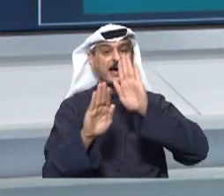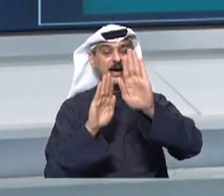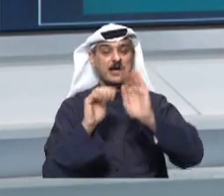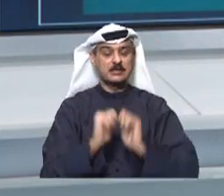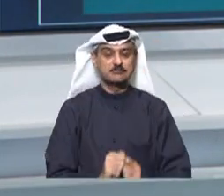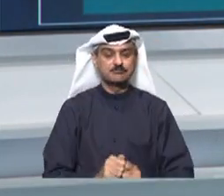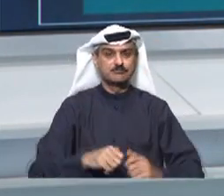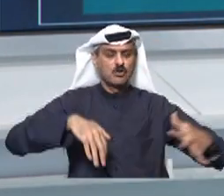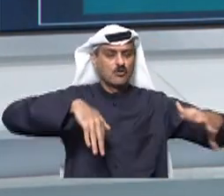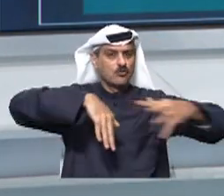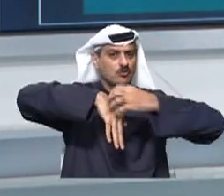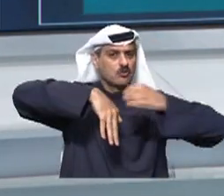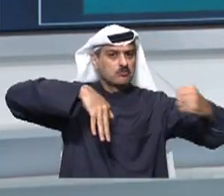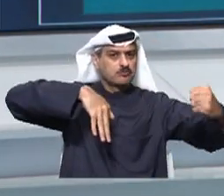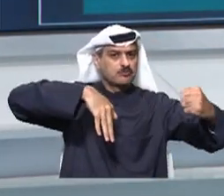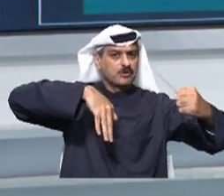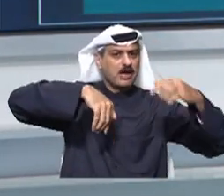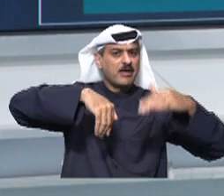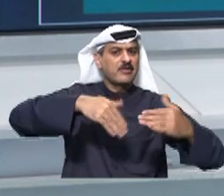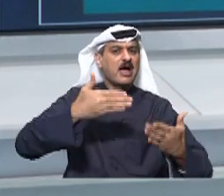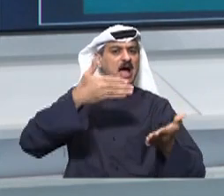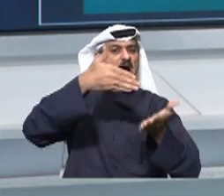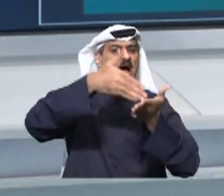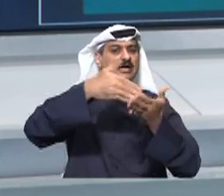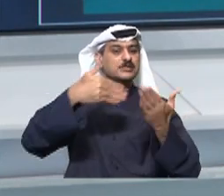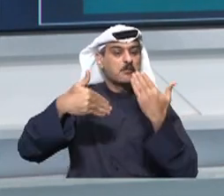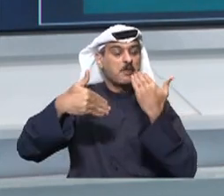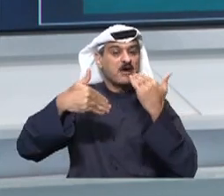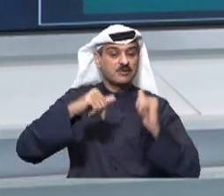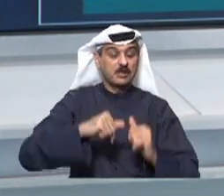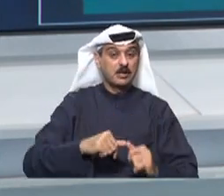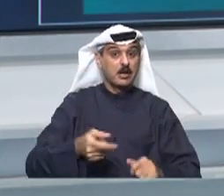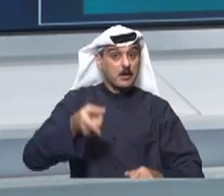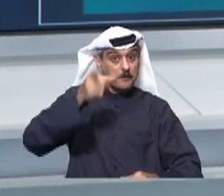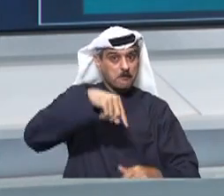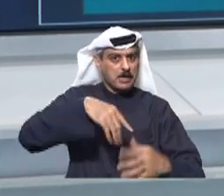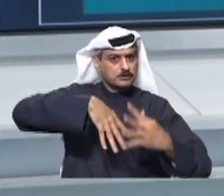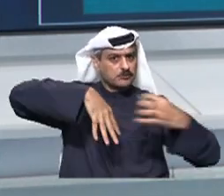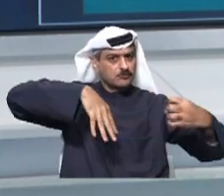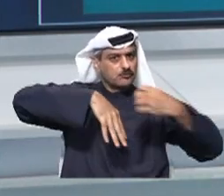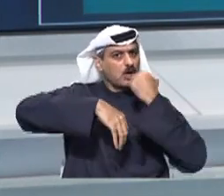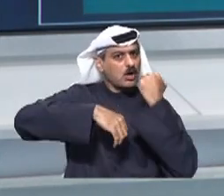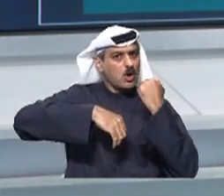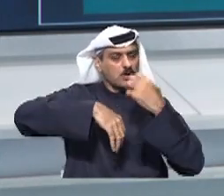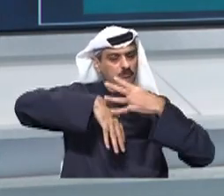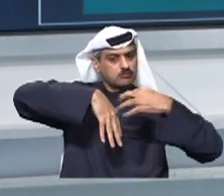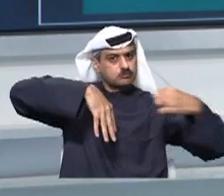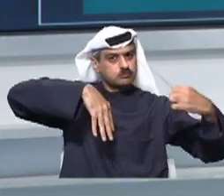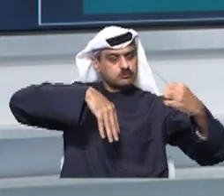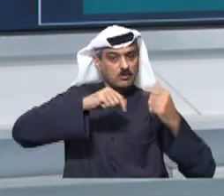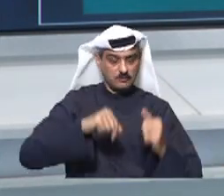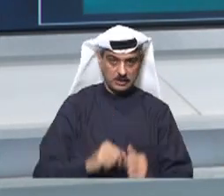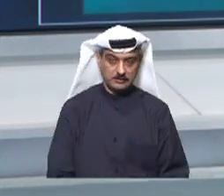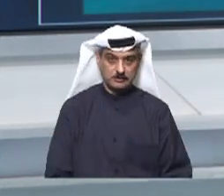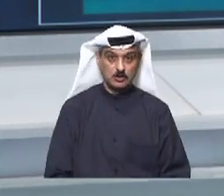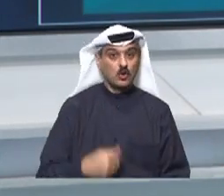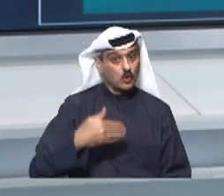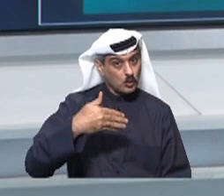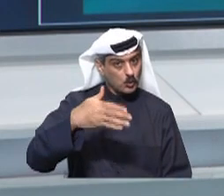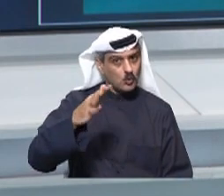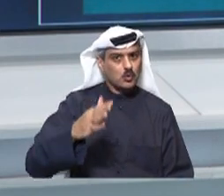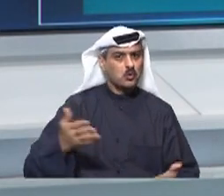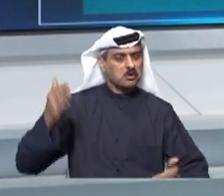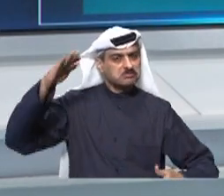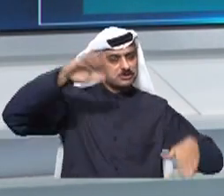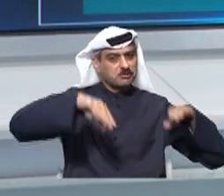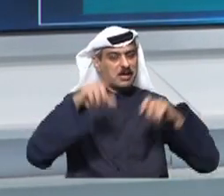والتيارات المائية طبعا اليوم نهاية الفساد وباكر أول أيام الحمل. أجواء جميلة ومناسبة جدا لممارسة جميع الأنشطة